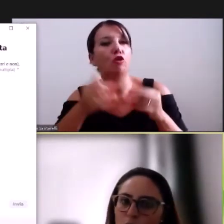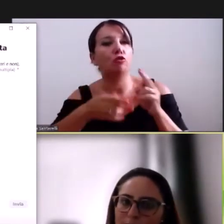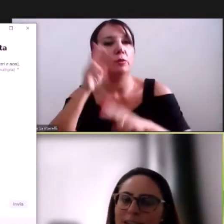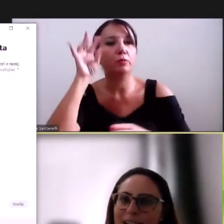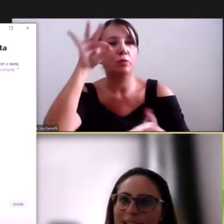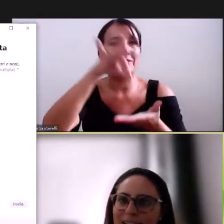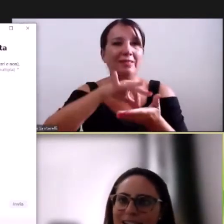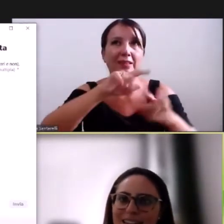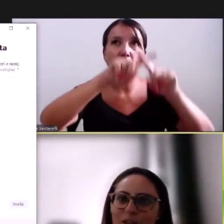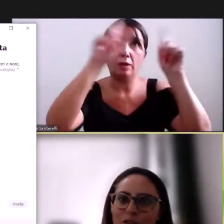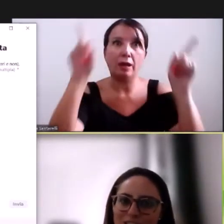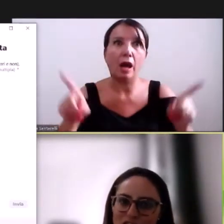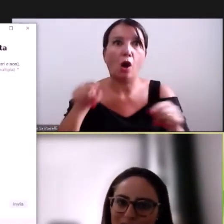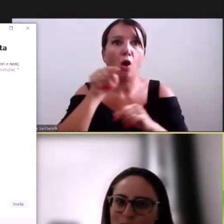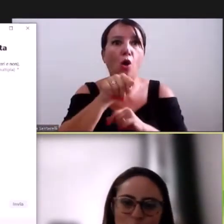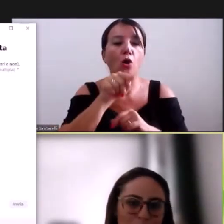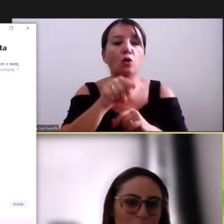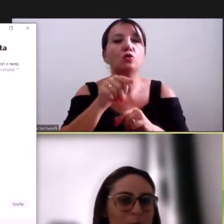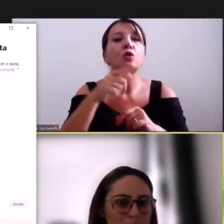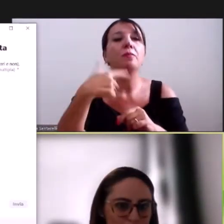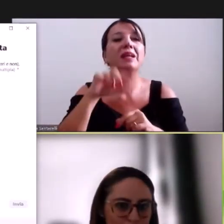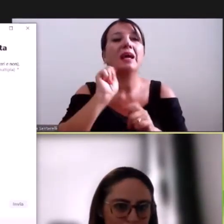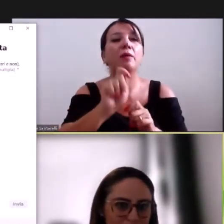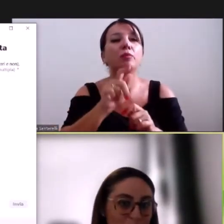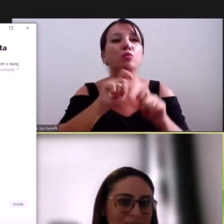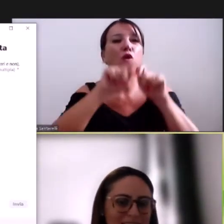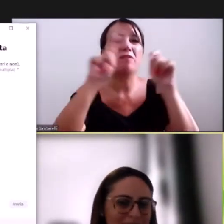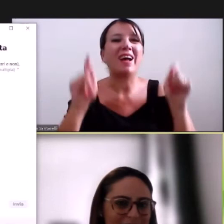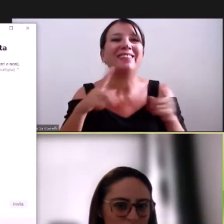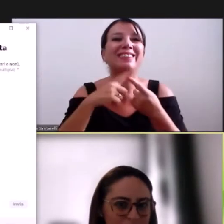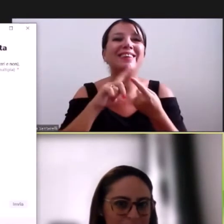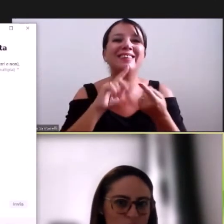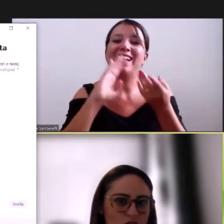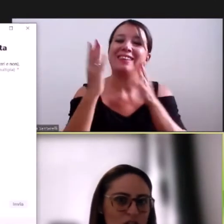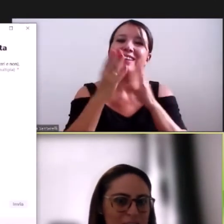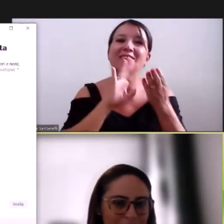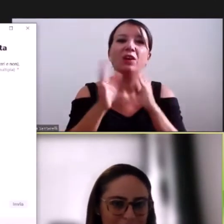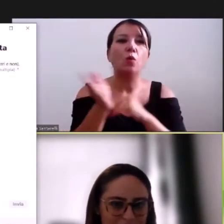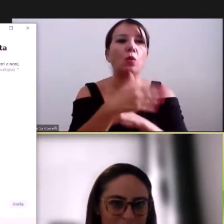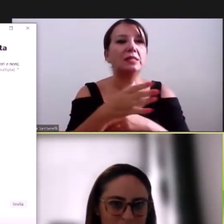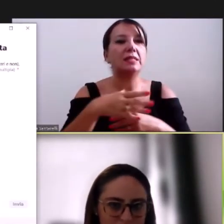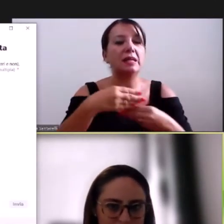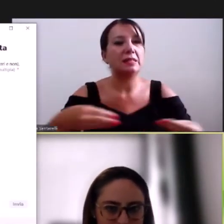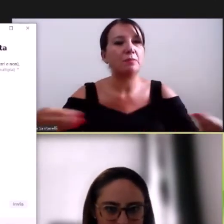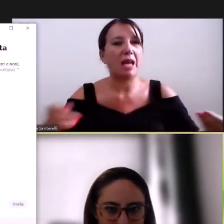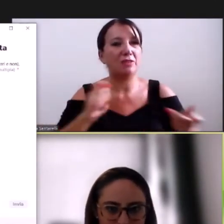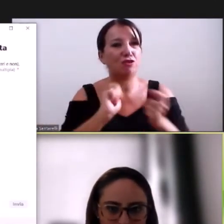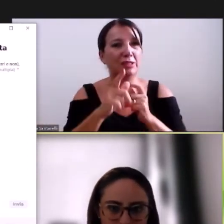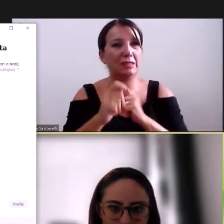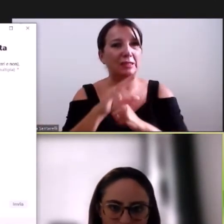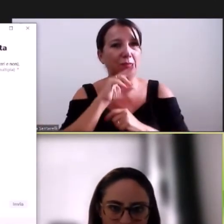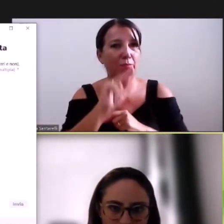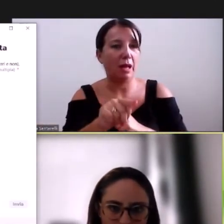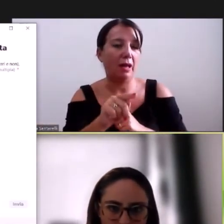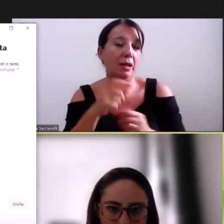dicevo, il punto vendita è l'interfaccia tra il consumatore e il prodotto di qualsiasi categoria merceologica si parli,